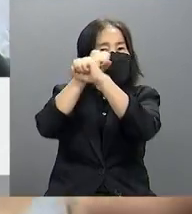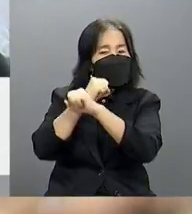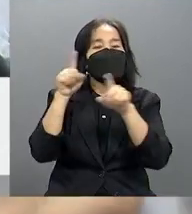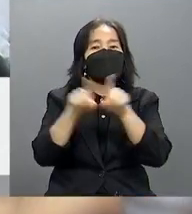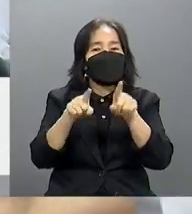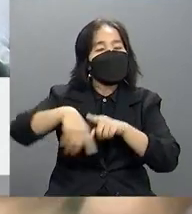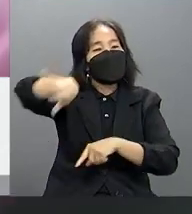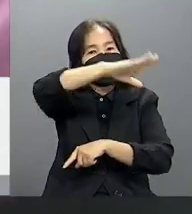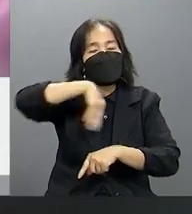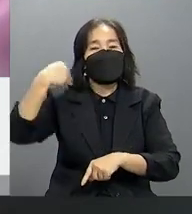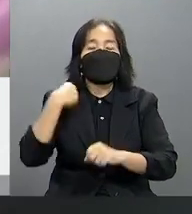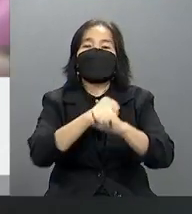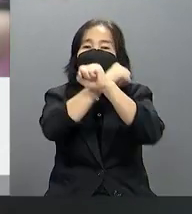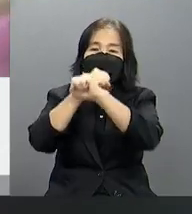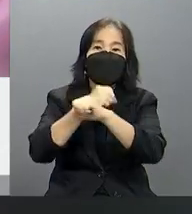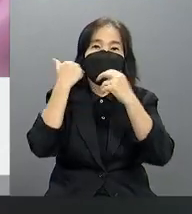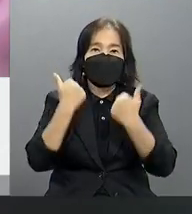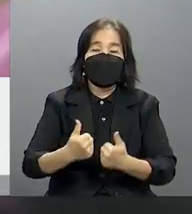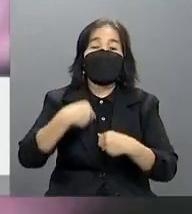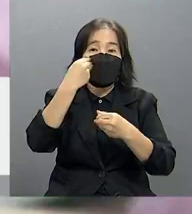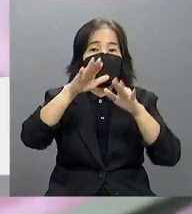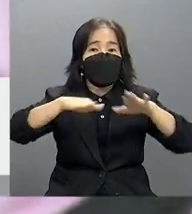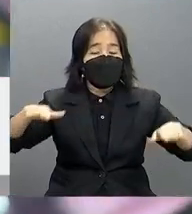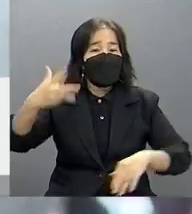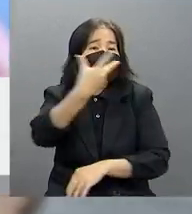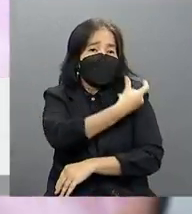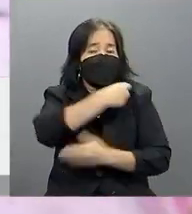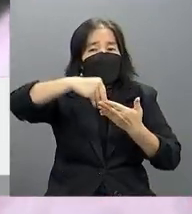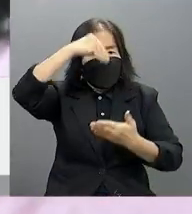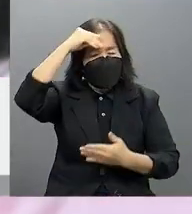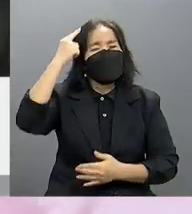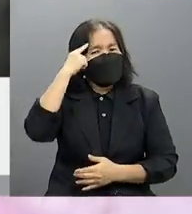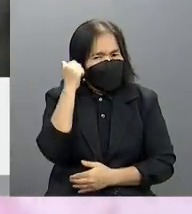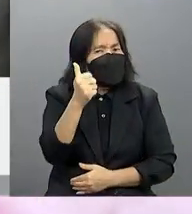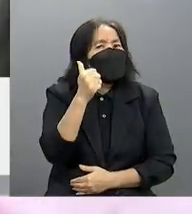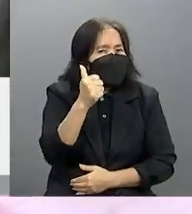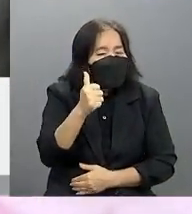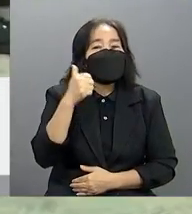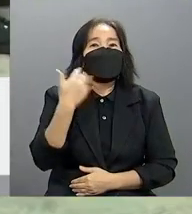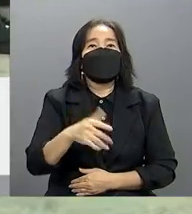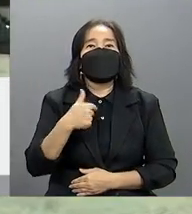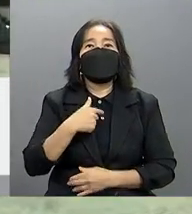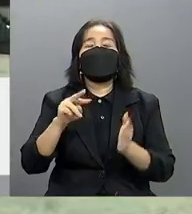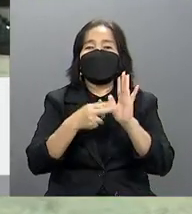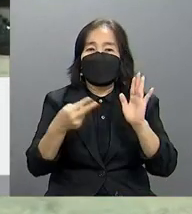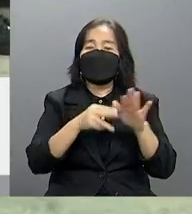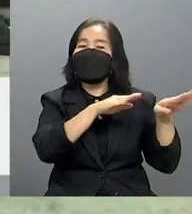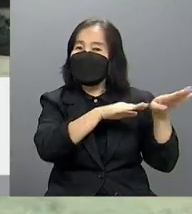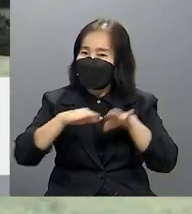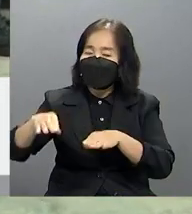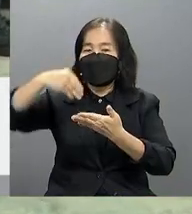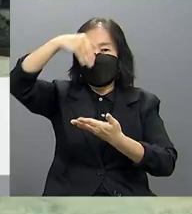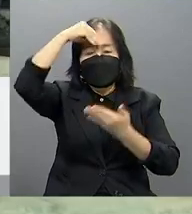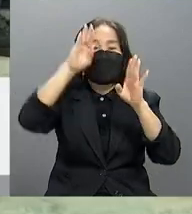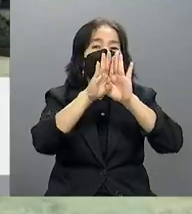คะที่ตอนนี้มีการเร่งให้นักเรียนฉีดวัคซีนต้อนรับการเปิดประเทศแล้วก็มีการต้อนรับในการที่จะเปิดภาคเรียนการศึกษาการเรียนการ